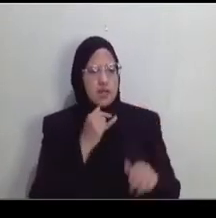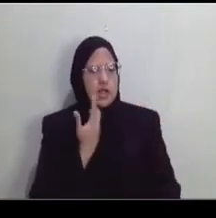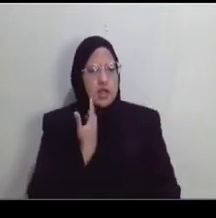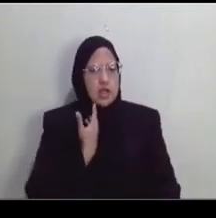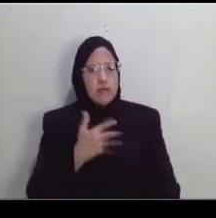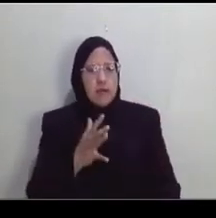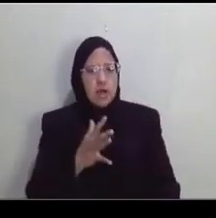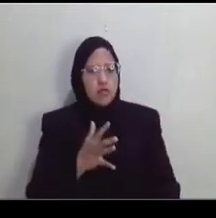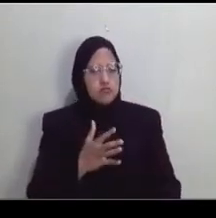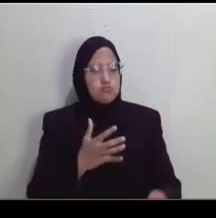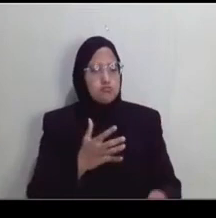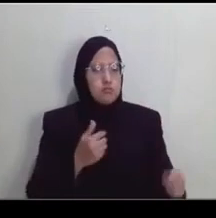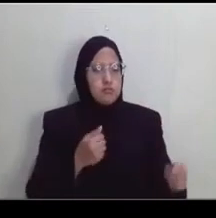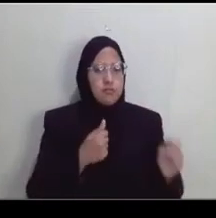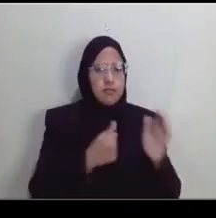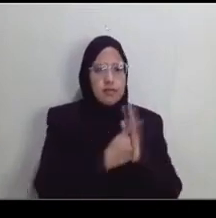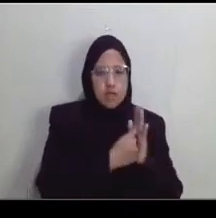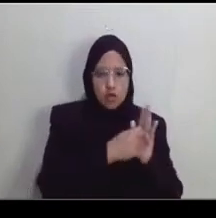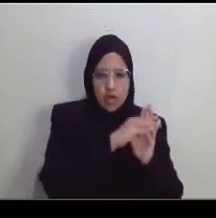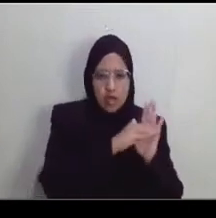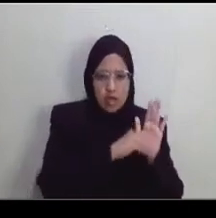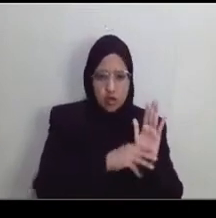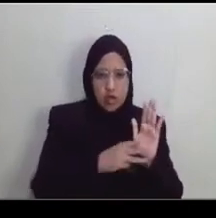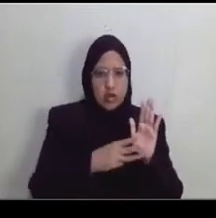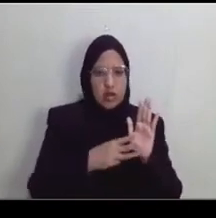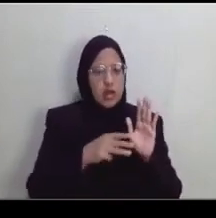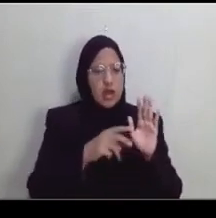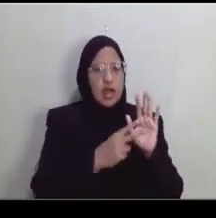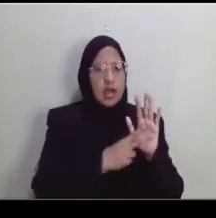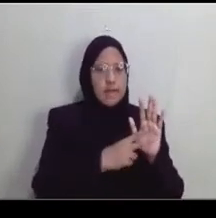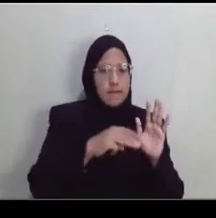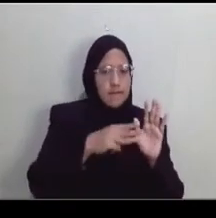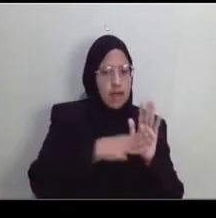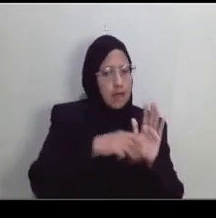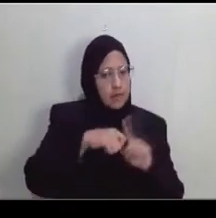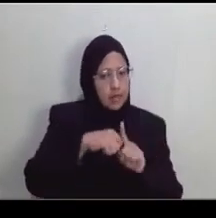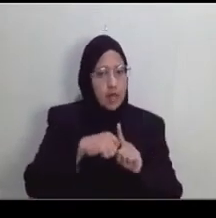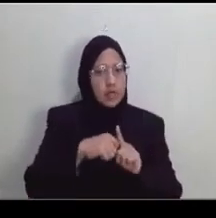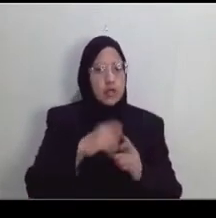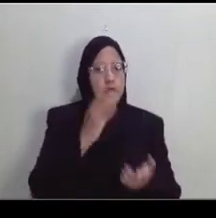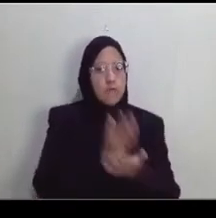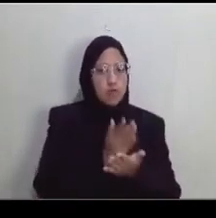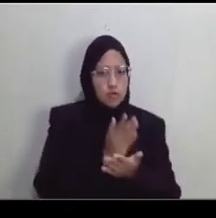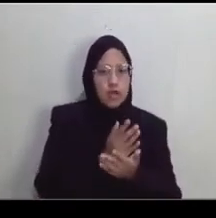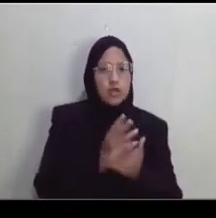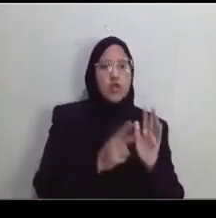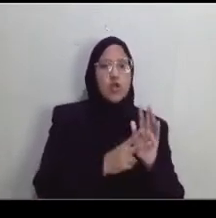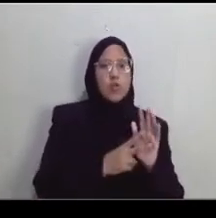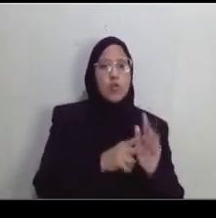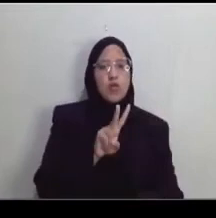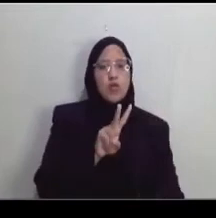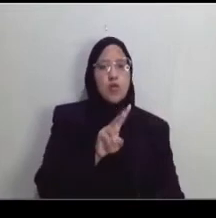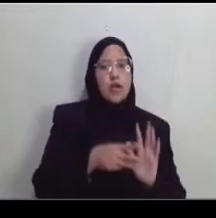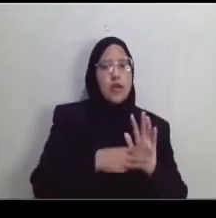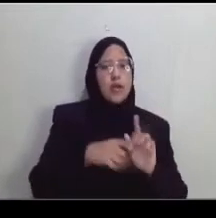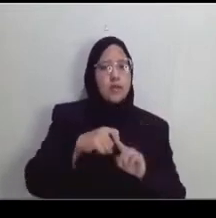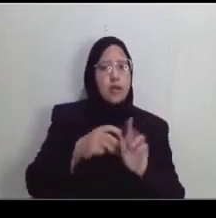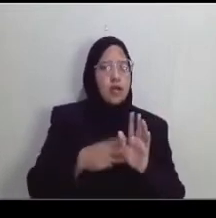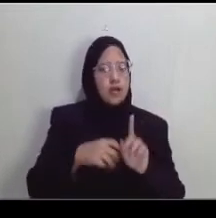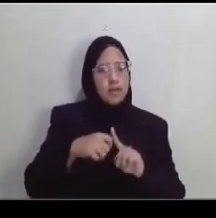mematuhi putusan majelis kehormatan inkasu putusan nomor 2 Gar Mir mkmk Gar Mir